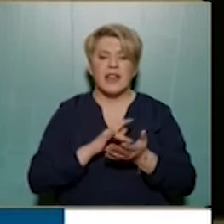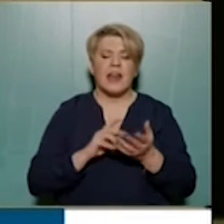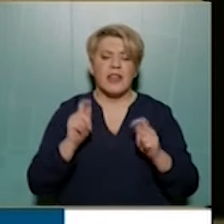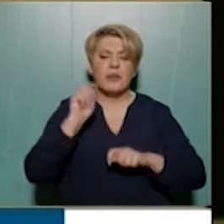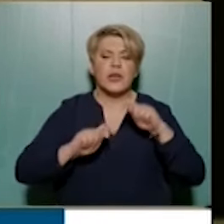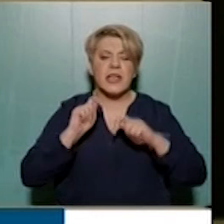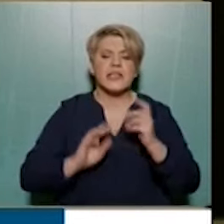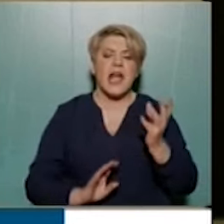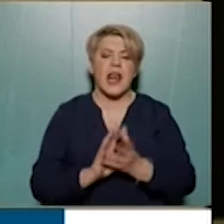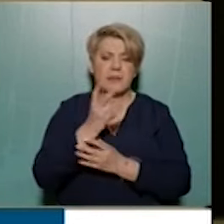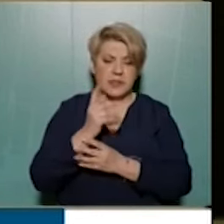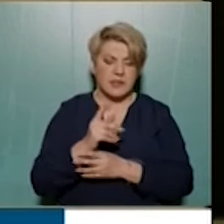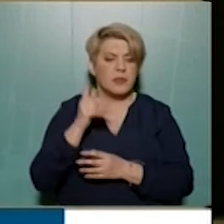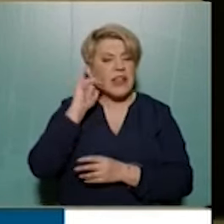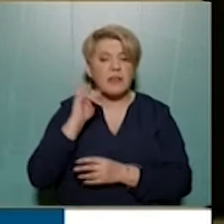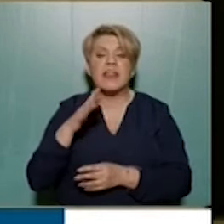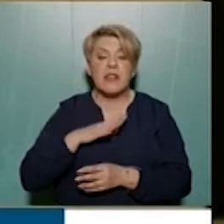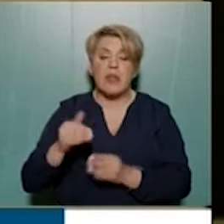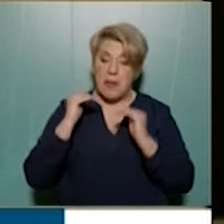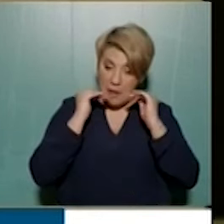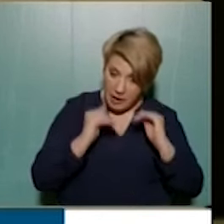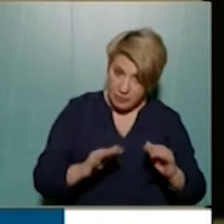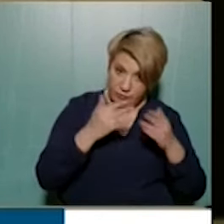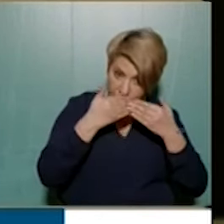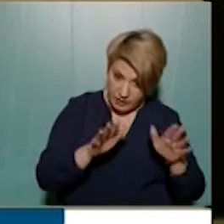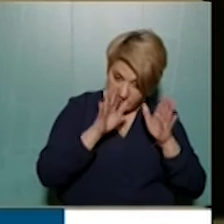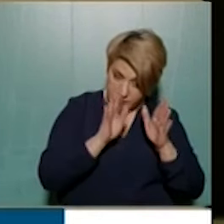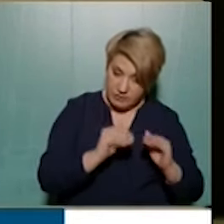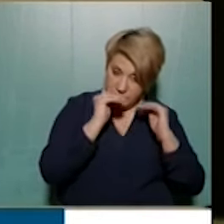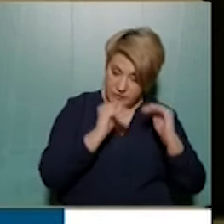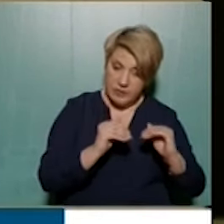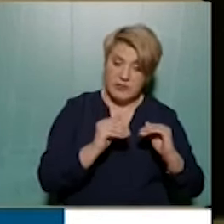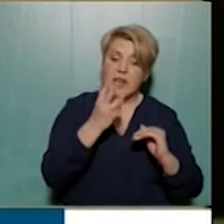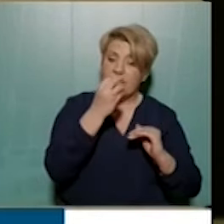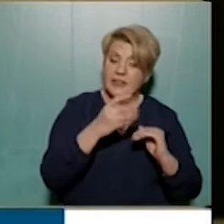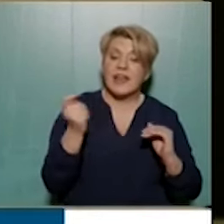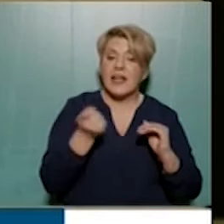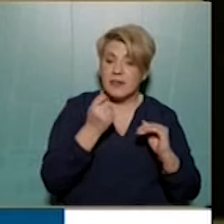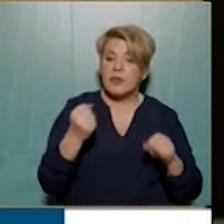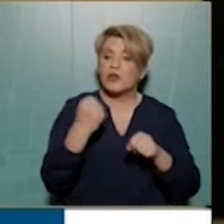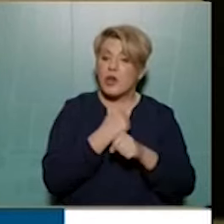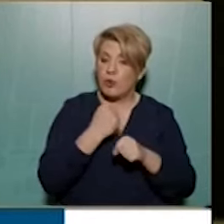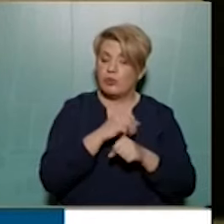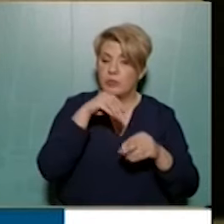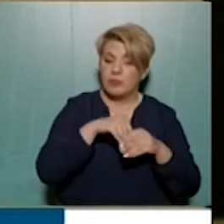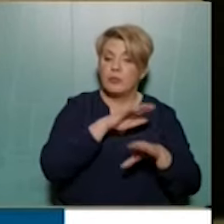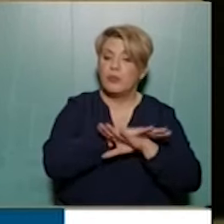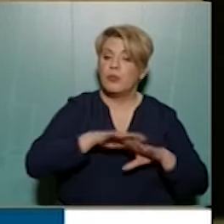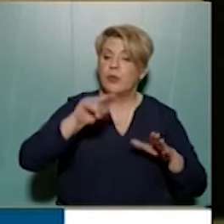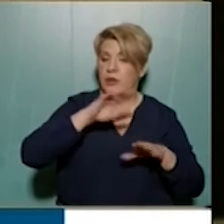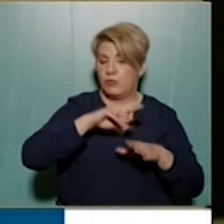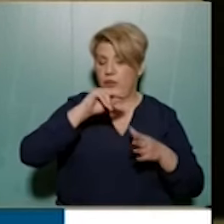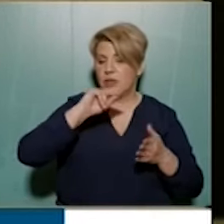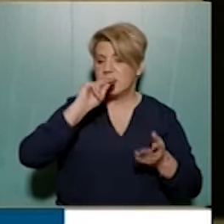πρόθεση της διοίκησης, αν θα παραμείνουν να λειτουργούν τα ΚΔΑΠ Τριανδρίας και τι θα γίνει με τους εργαζόμενους που λήγουν οι συμβάσεις